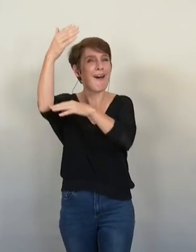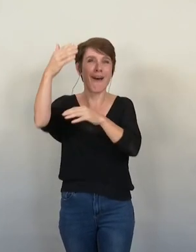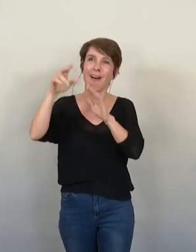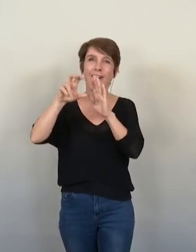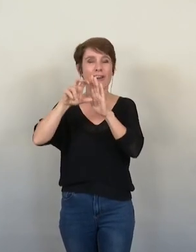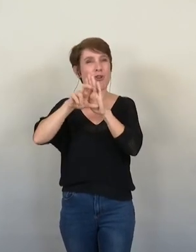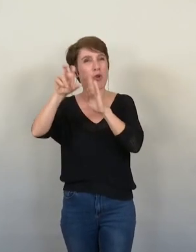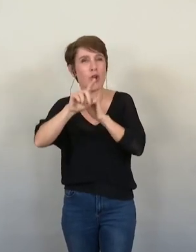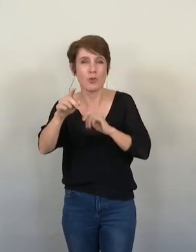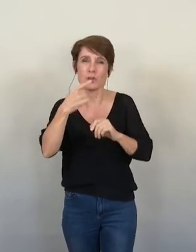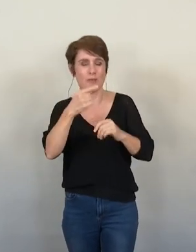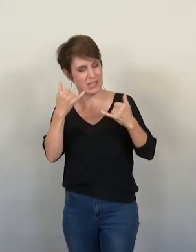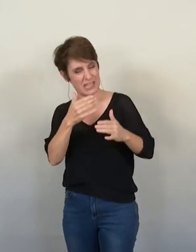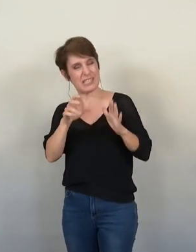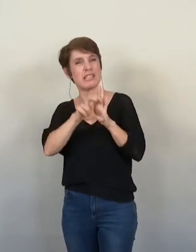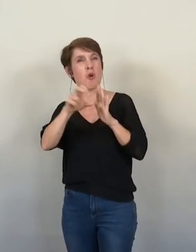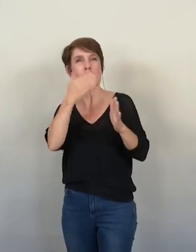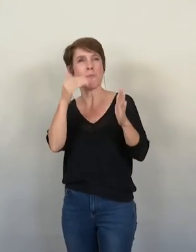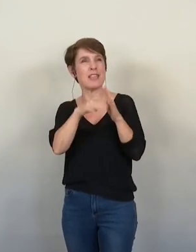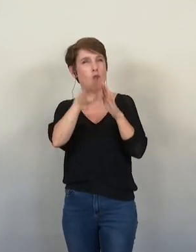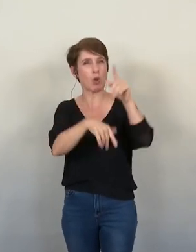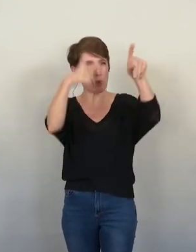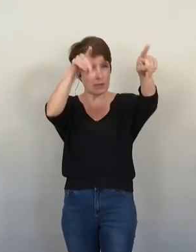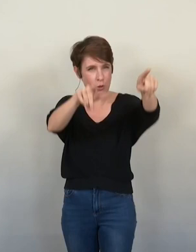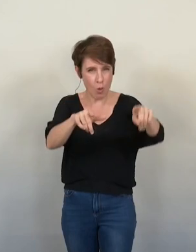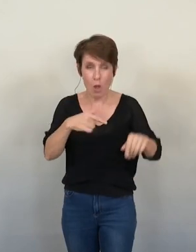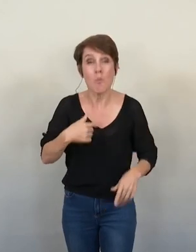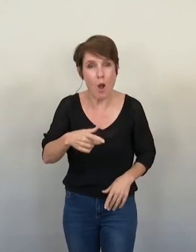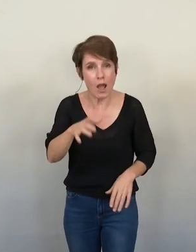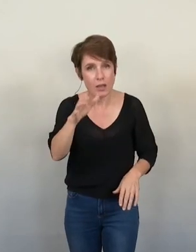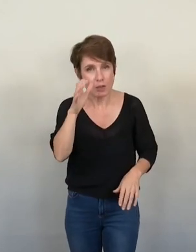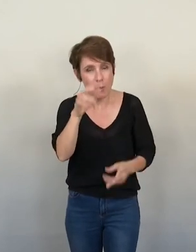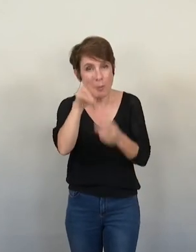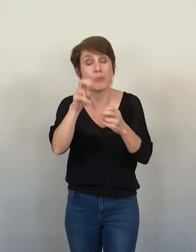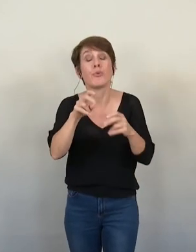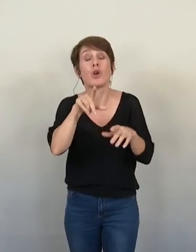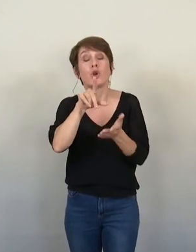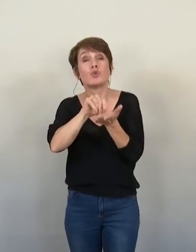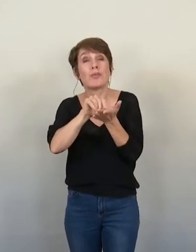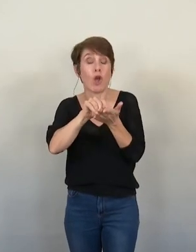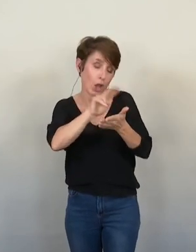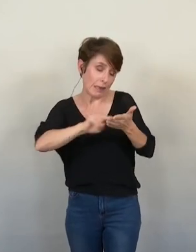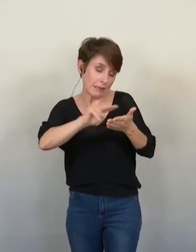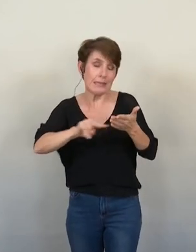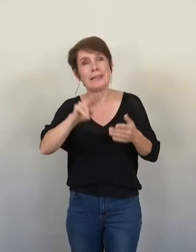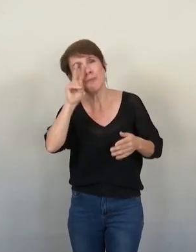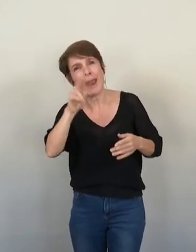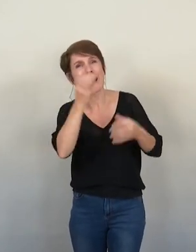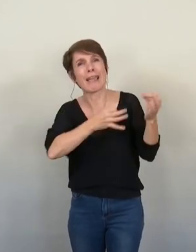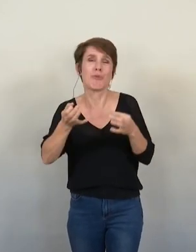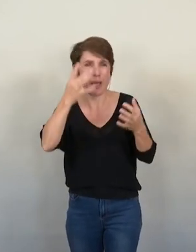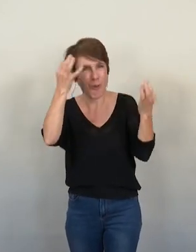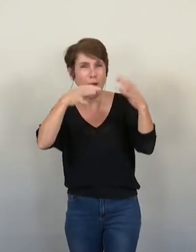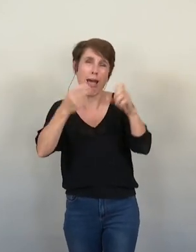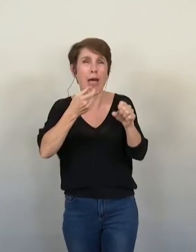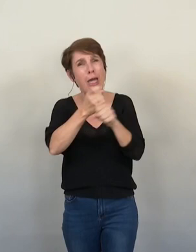celui de lion je veux dire non c'est moi qui vous entend Monsieur le Maire et qui vous lit sur Twitter sur la blagouse régulière voilà et en l'occurrence c'est bien